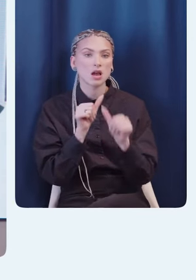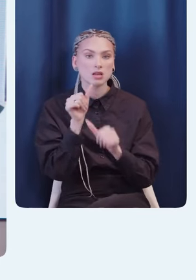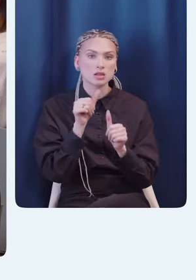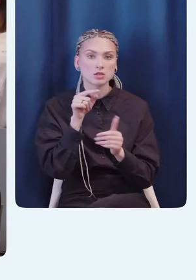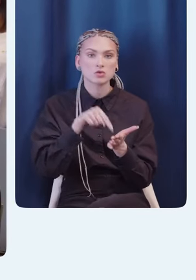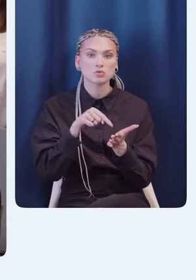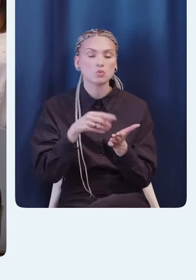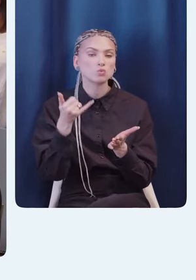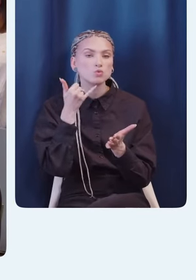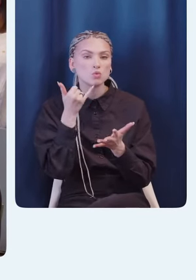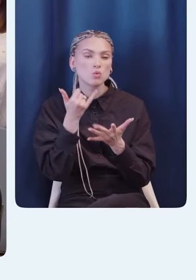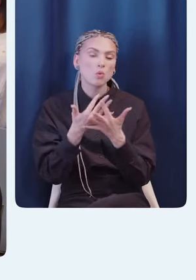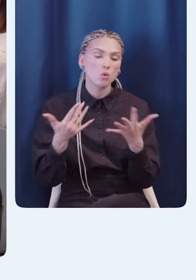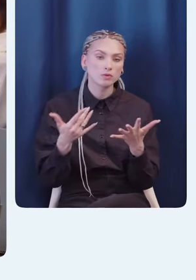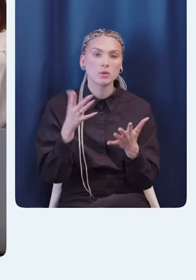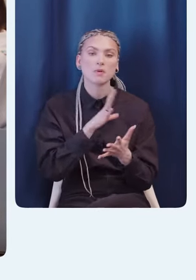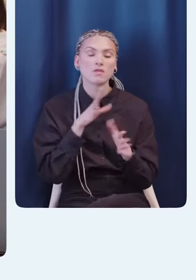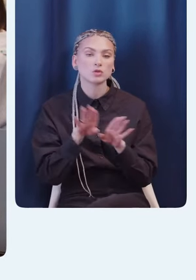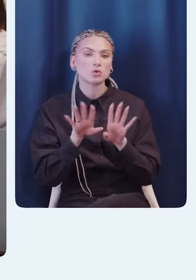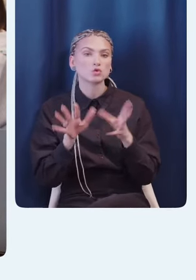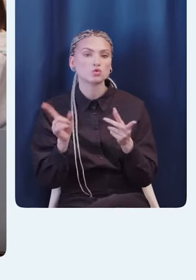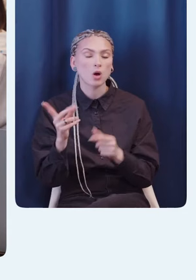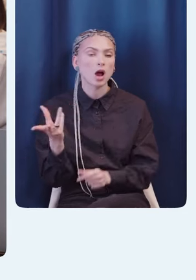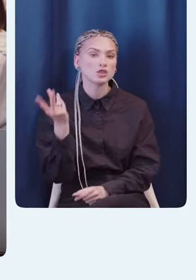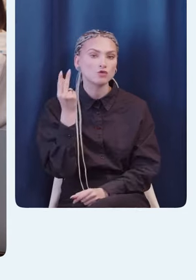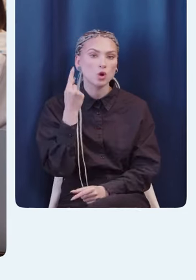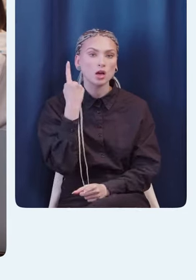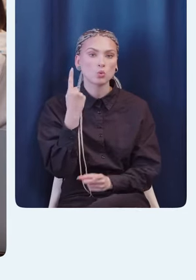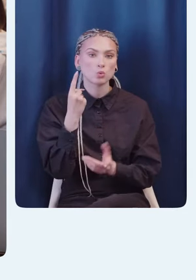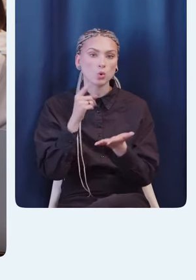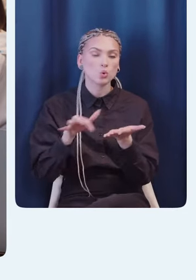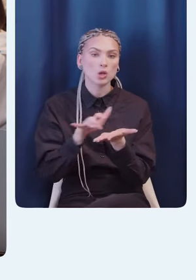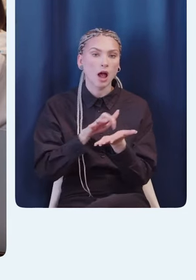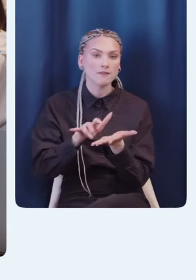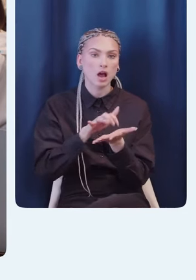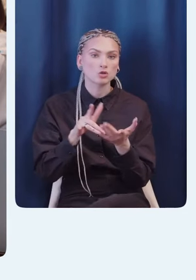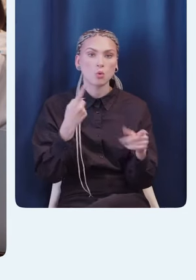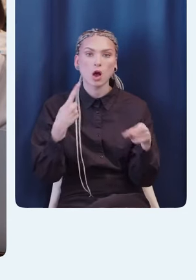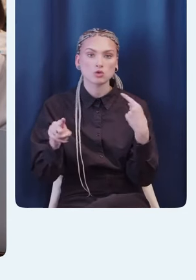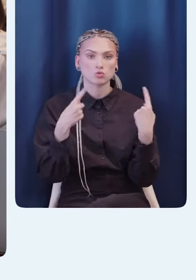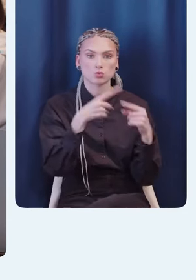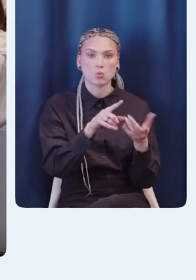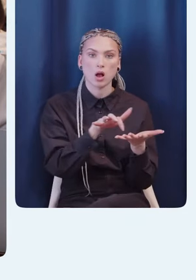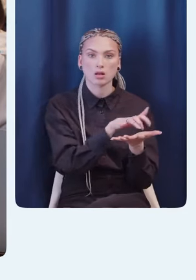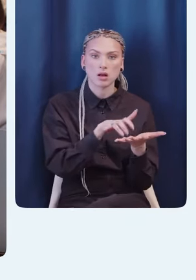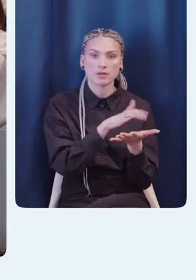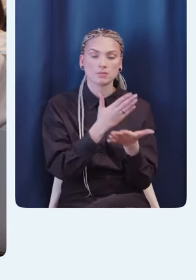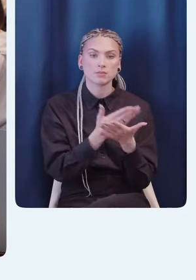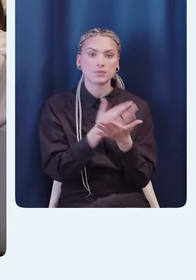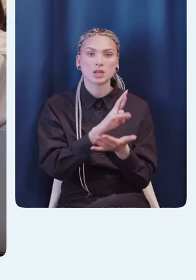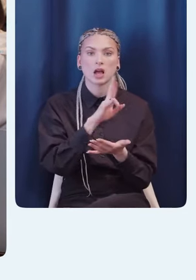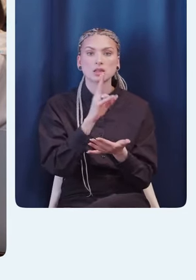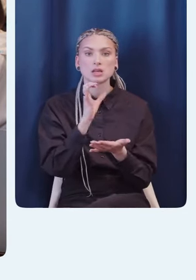устройствах. Бывали такие случаи, когда озвучка одной клавиатуры отличалась от озвучки другой клавиатуры. Ну, условно, там